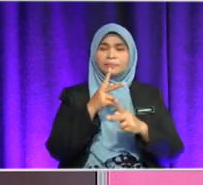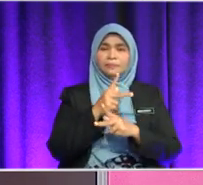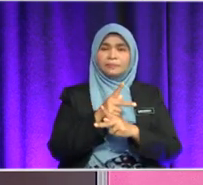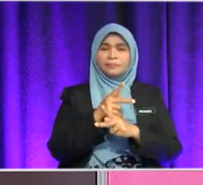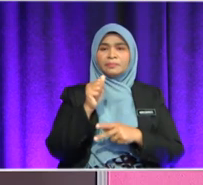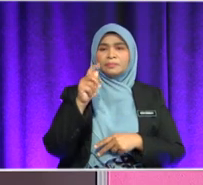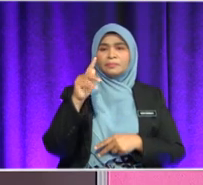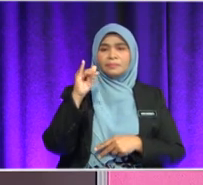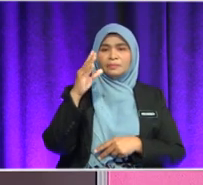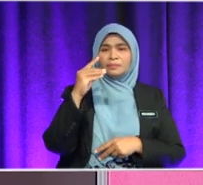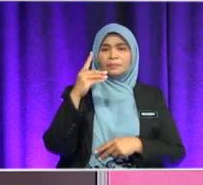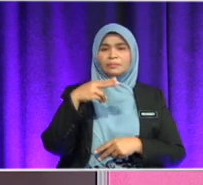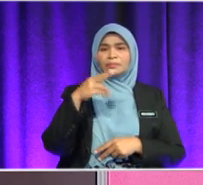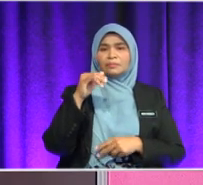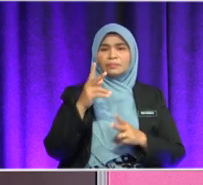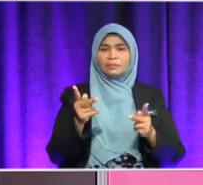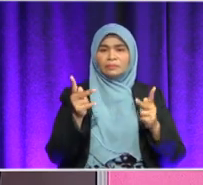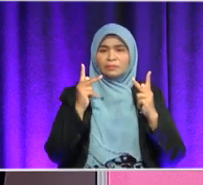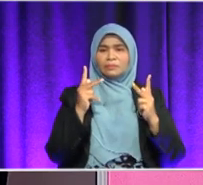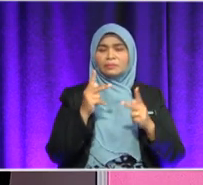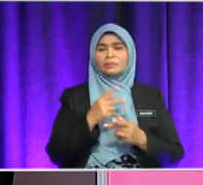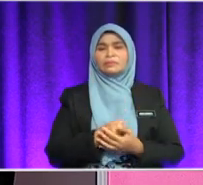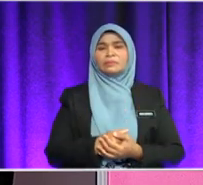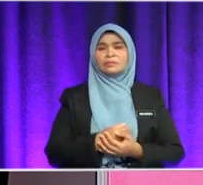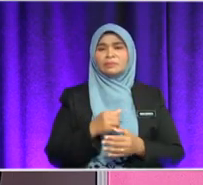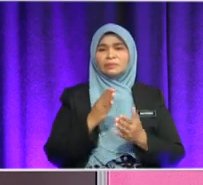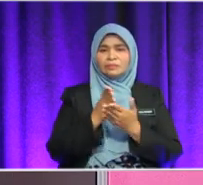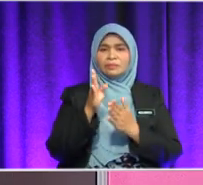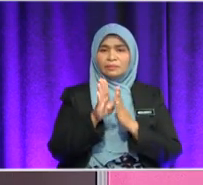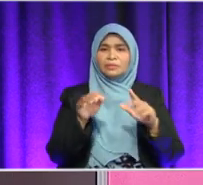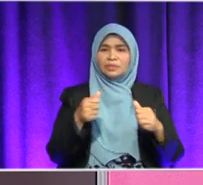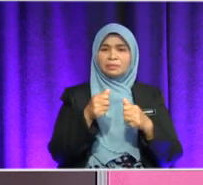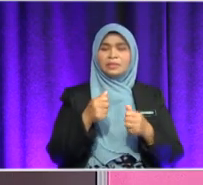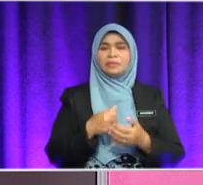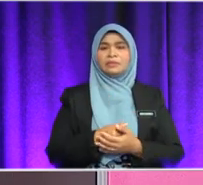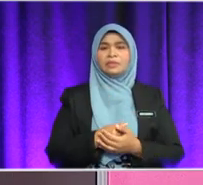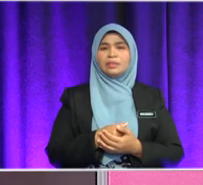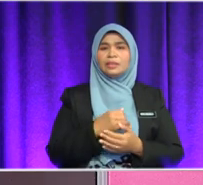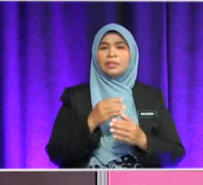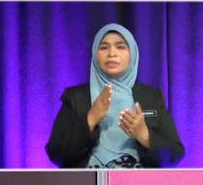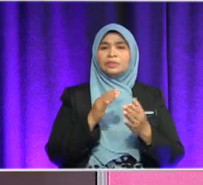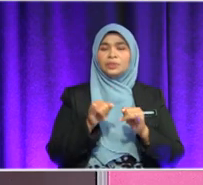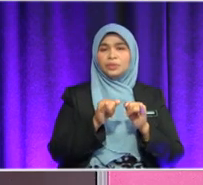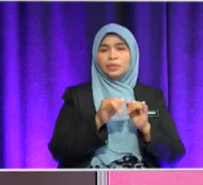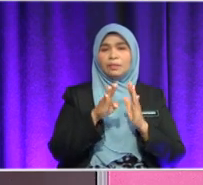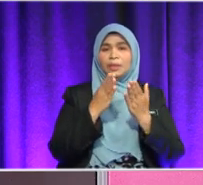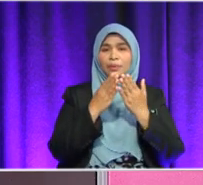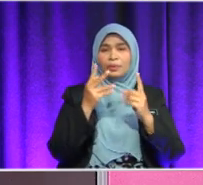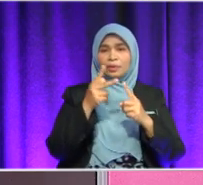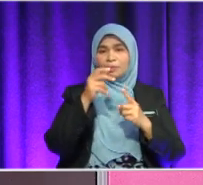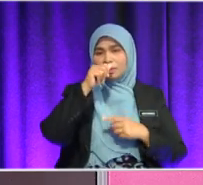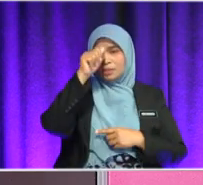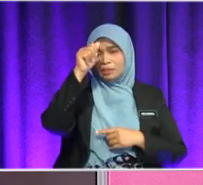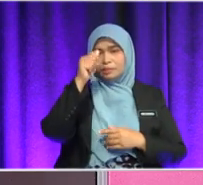kuat yang Kukuh dan seterusnya kita beramal mengkaji dan selain itu kita berdoa kepada Allah Subhanahu